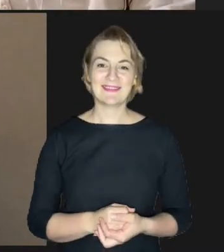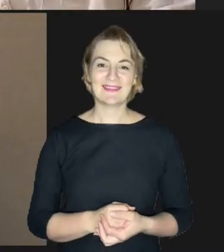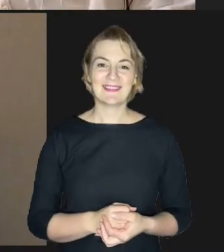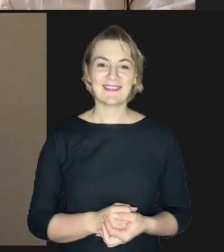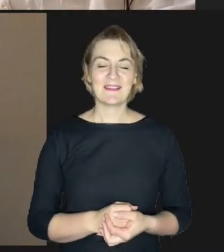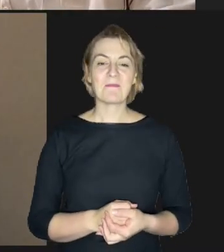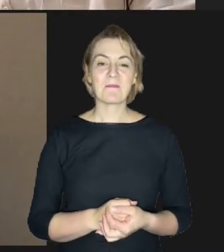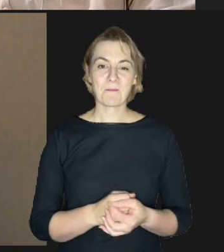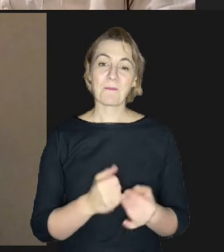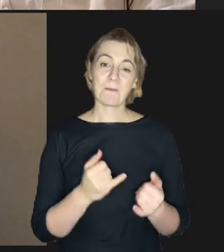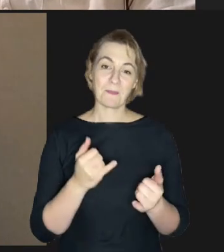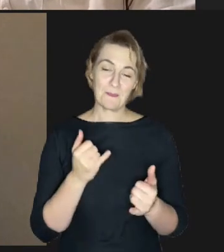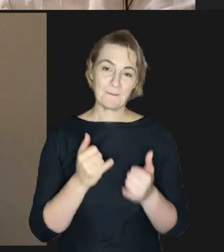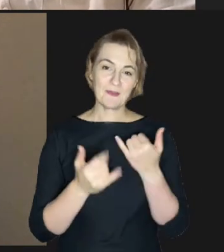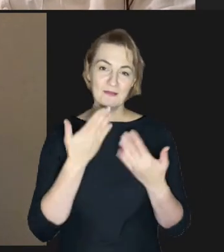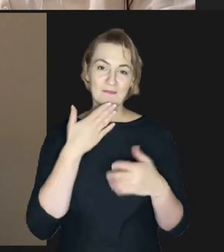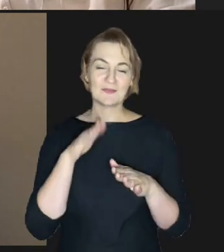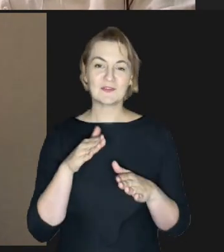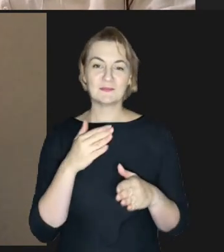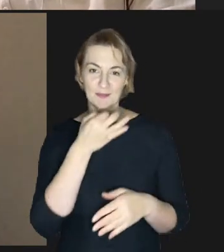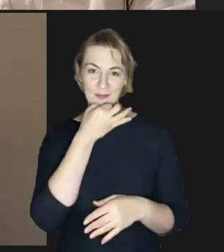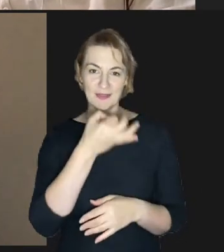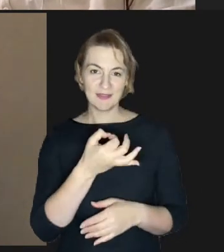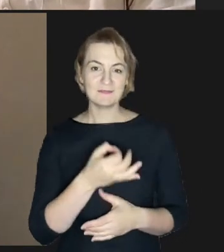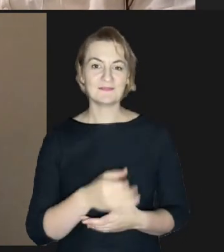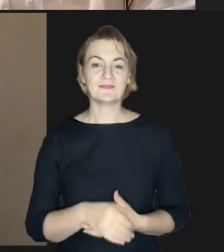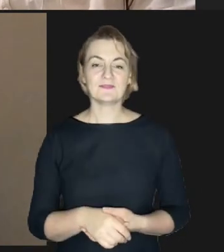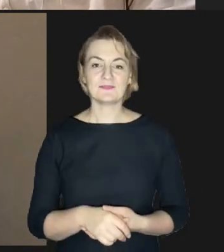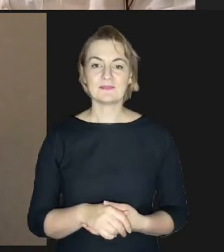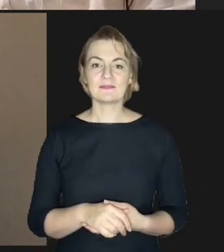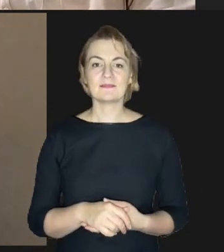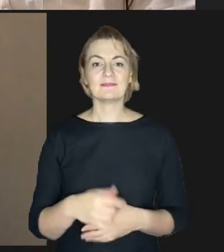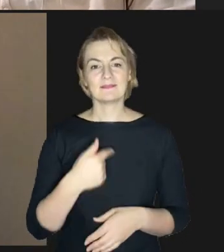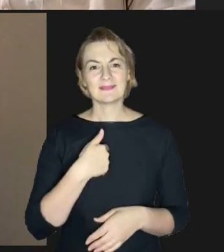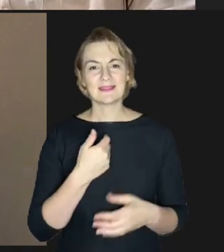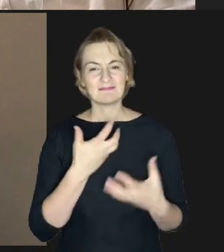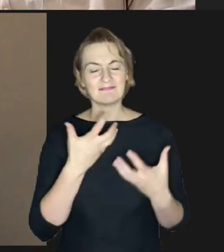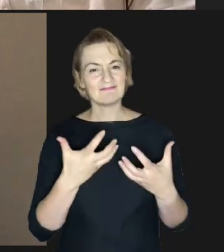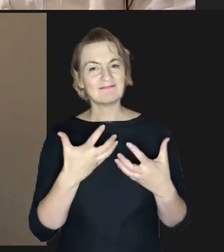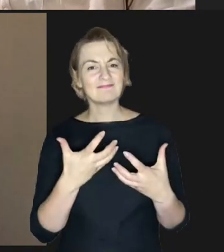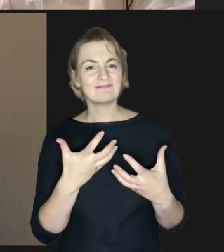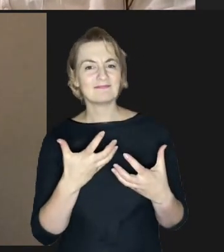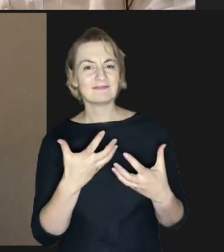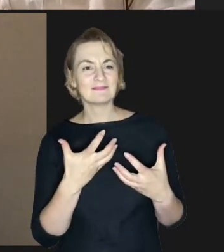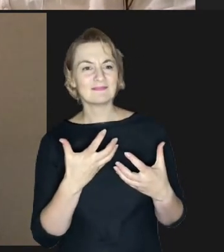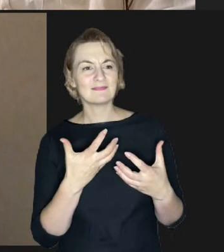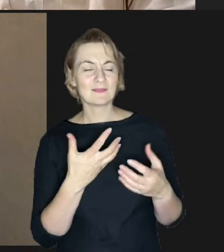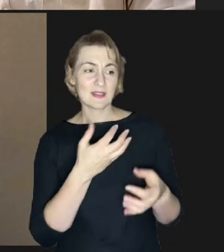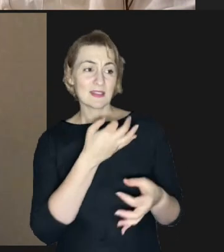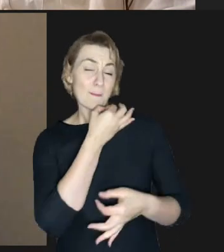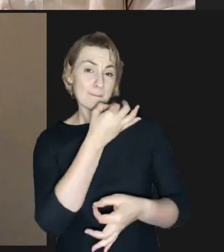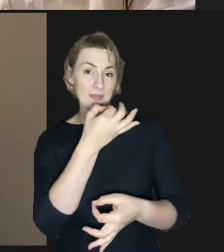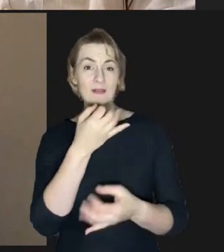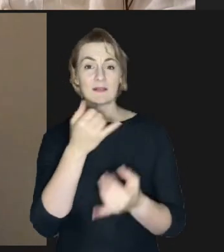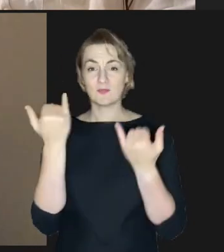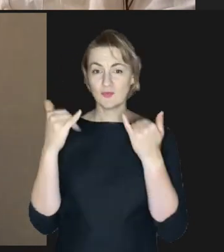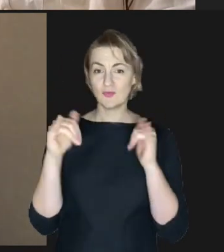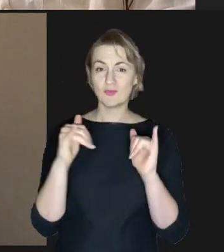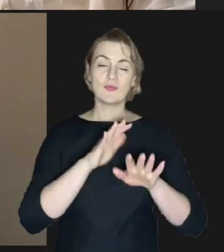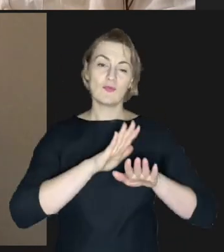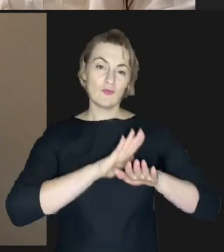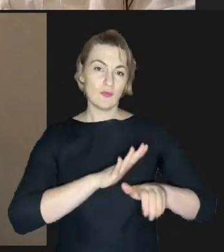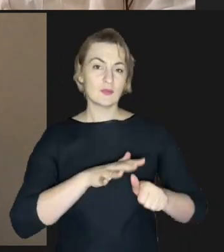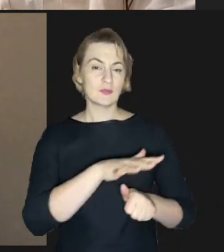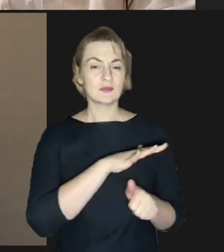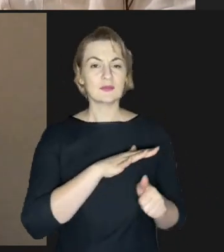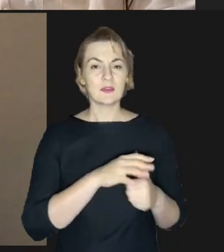jeżeli pozwolisz jeszcze. Ja chciałem jako ekolog no, sięgnąć do właśnie opinii ekologów. Nie wiem,